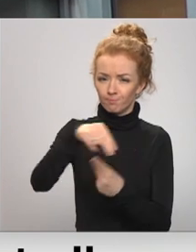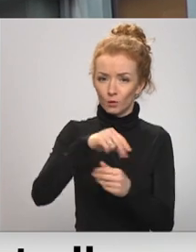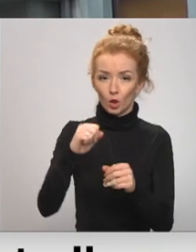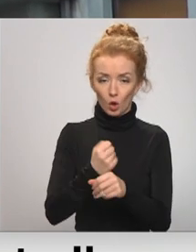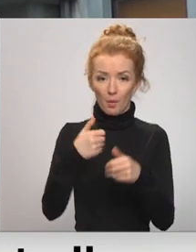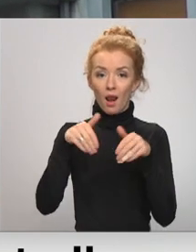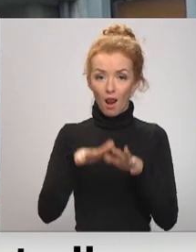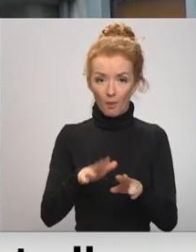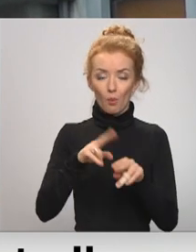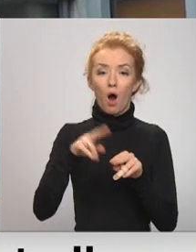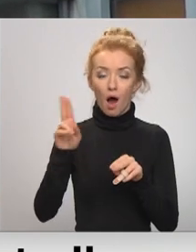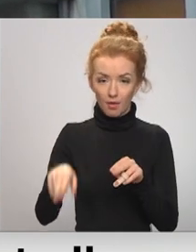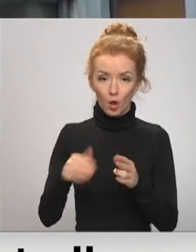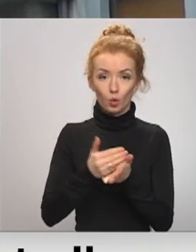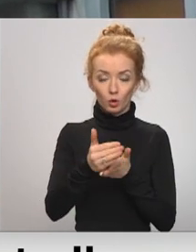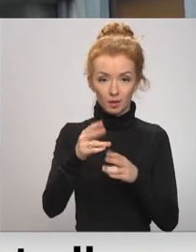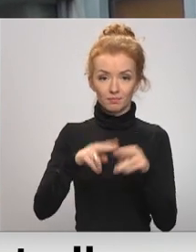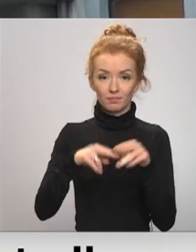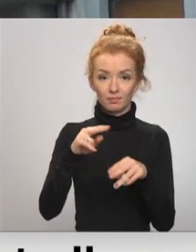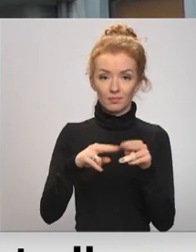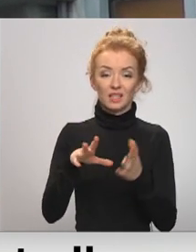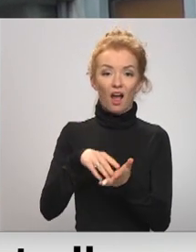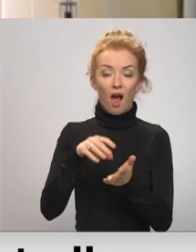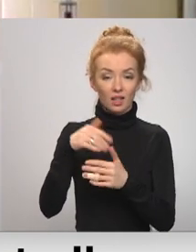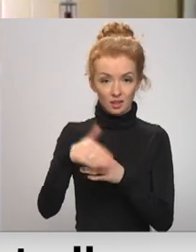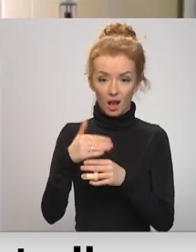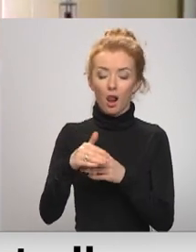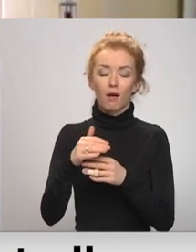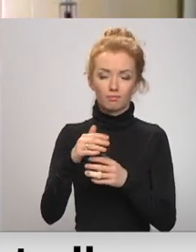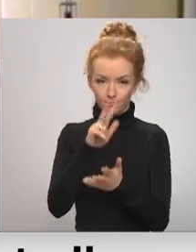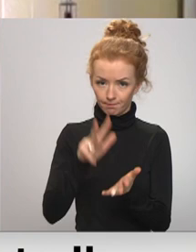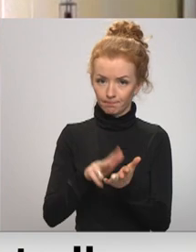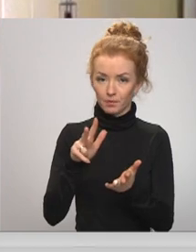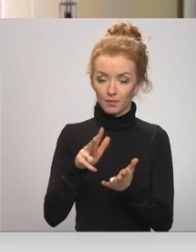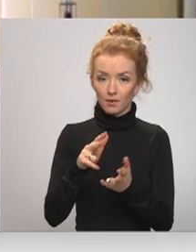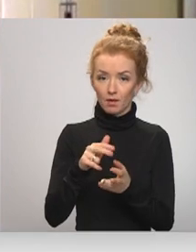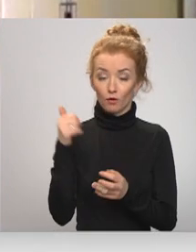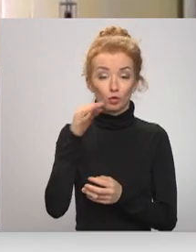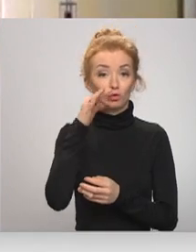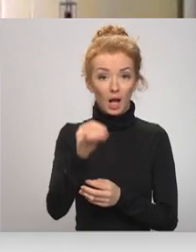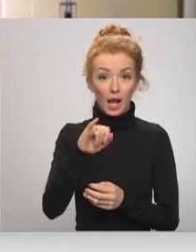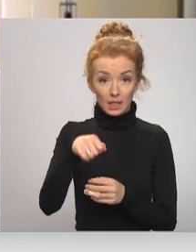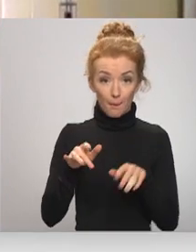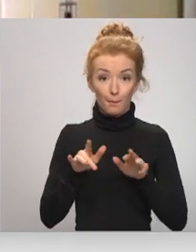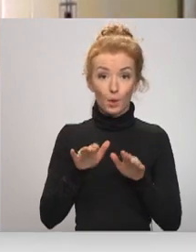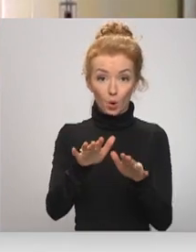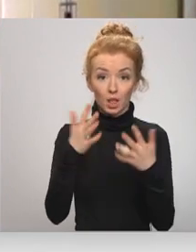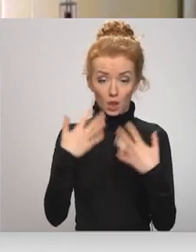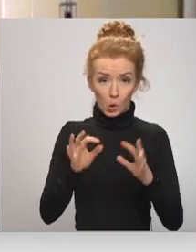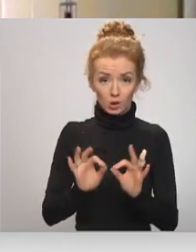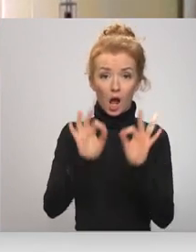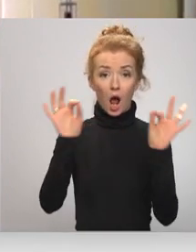lēmumu atļaut būvēt krematoriju Zālītes ielā nemainīja. Ja jau process iet, tad, lai noraidi,